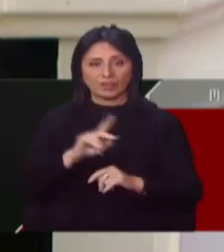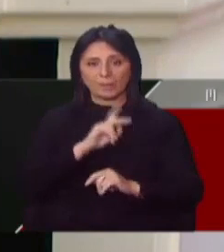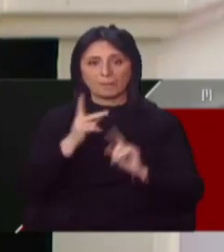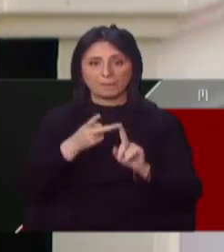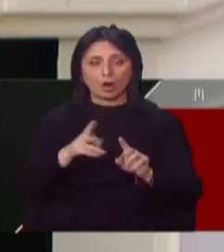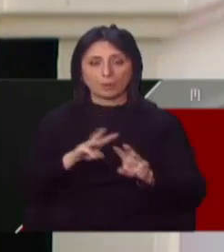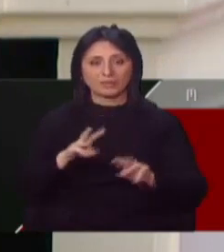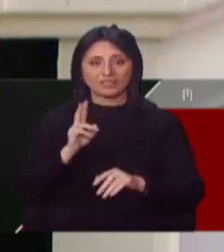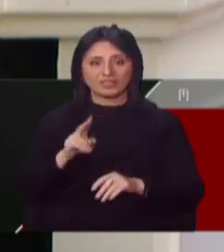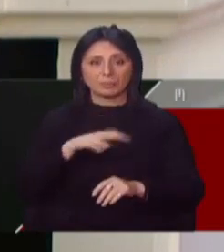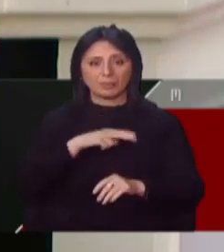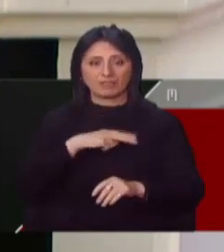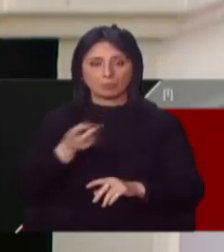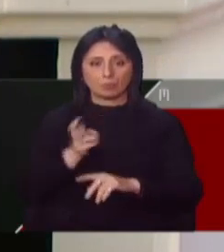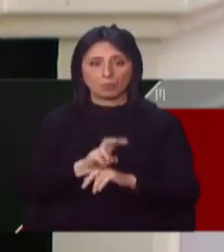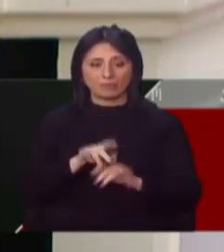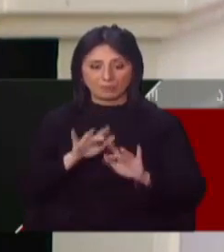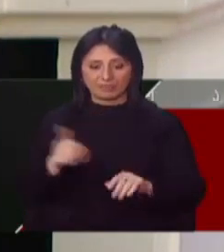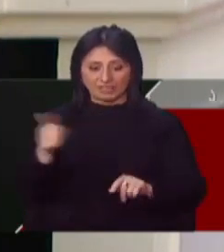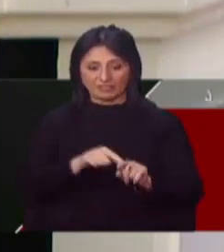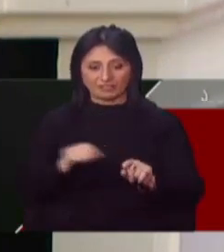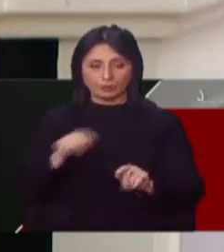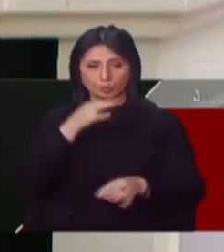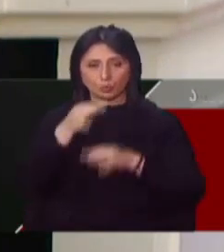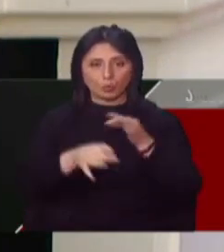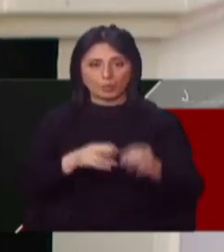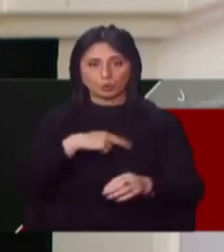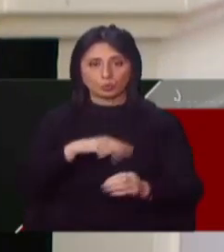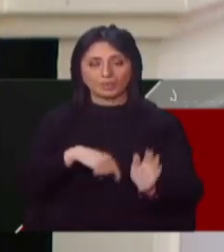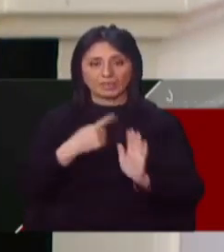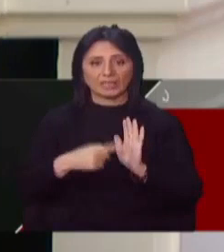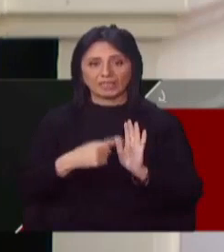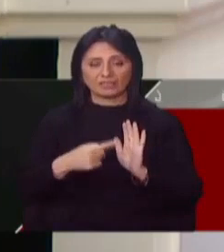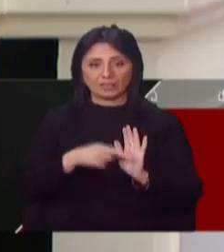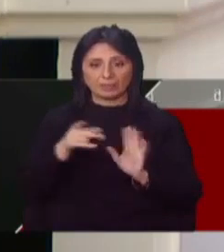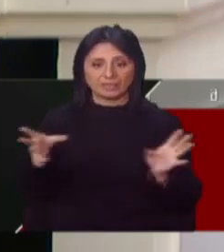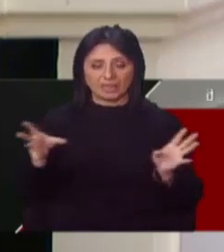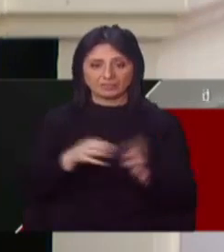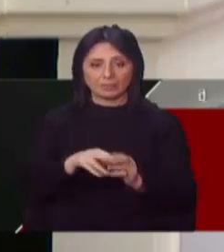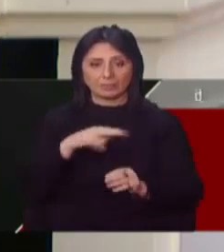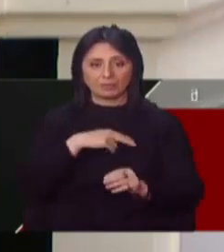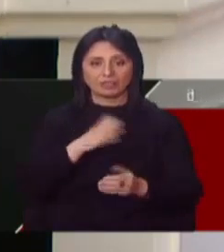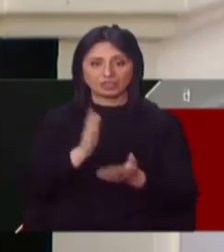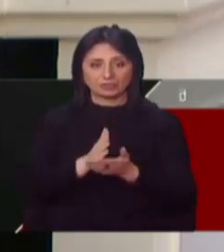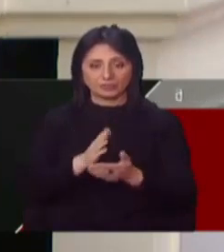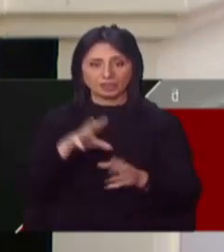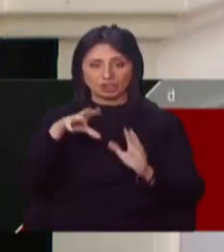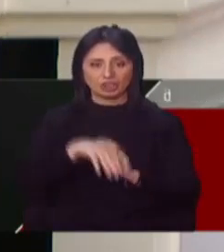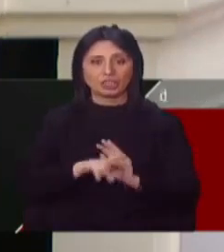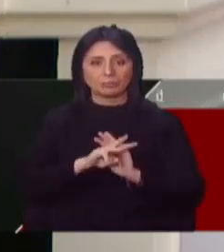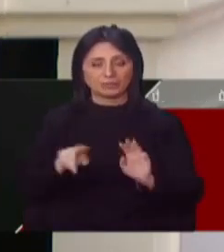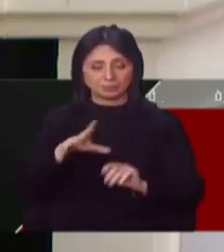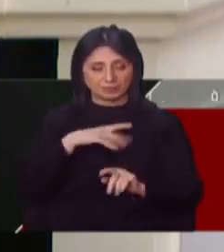მეორე მინისტრი არის, ვინც პარლამენტში მოვიდა მიმდინარე კვირაში და უპასუხა დეპუტატების კითხვებს. მასთან ერთად პარლამენტში იმყოფება და შინაგან